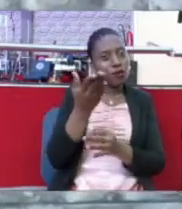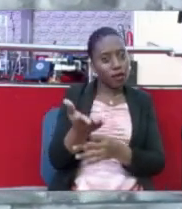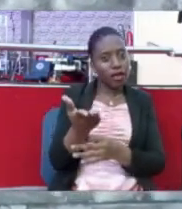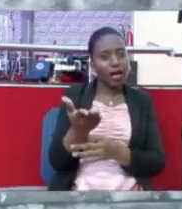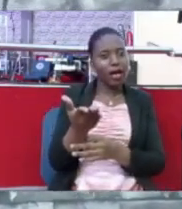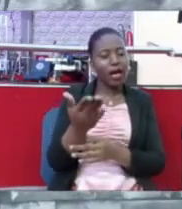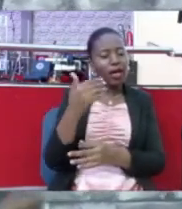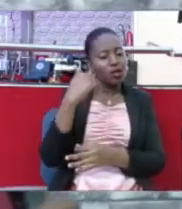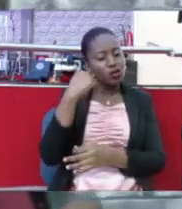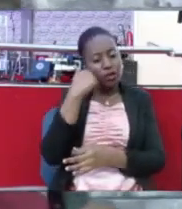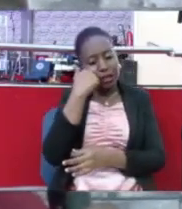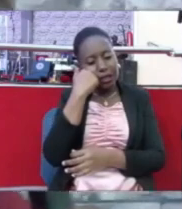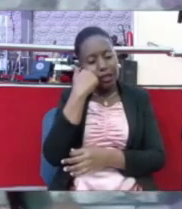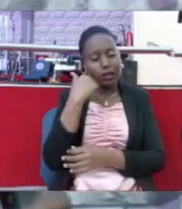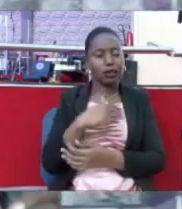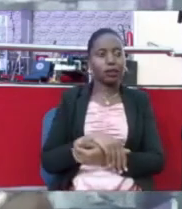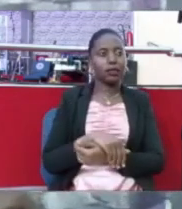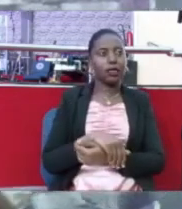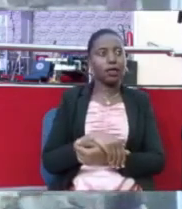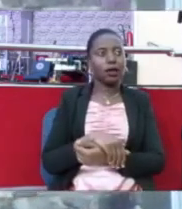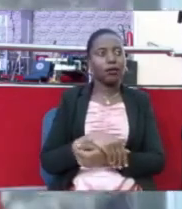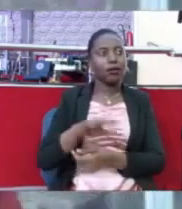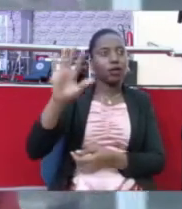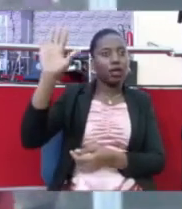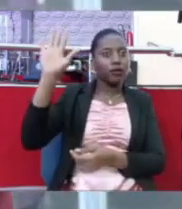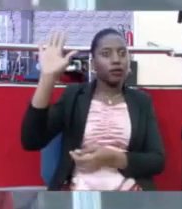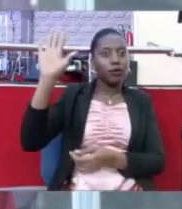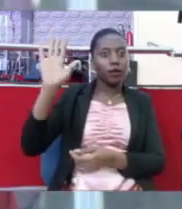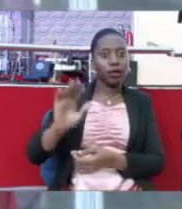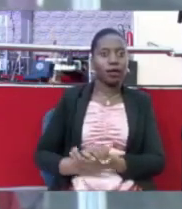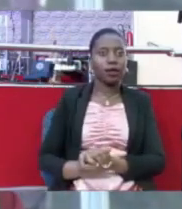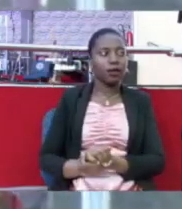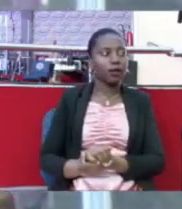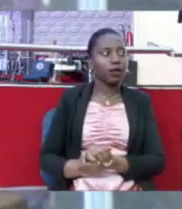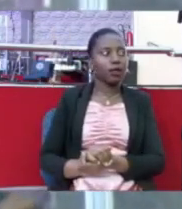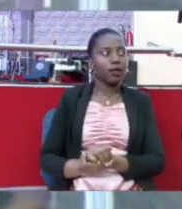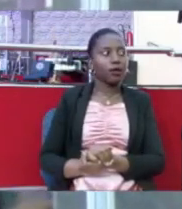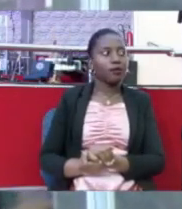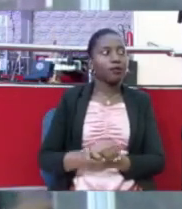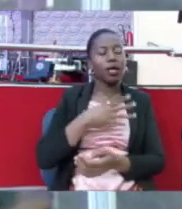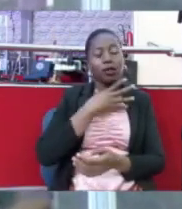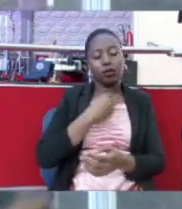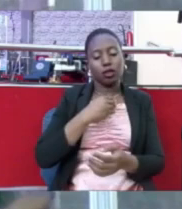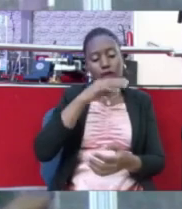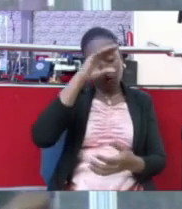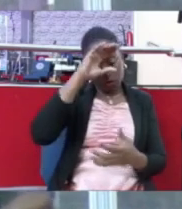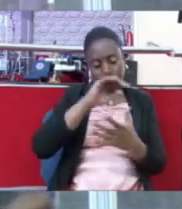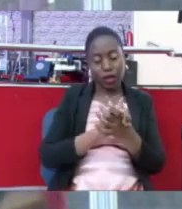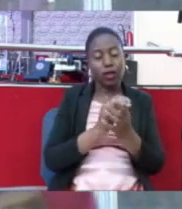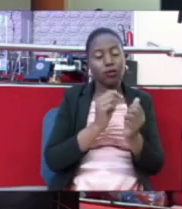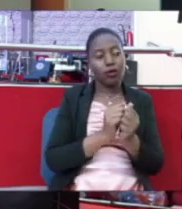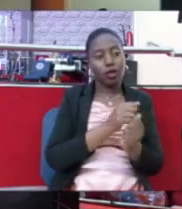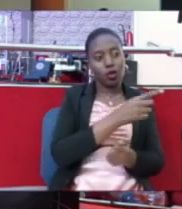unwell? Uko pale na wewe ni mgonjwa. Lift up your hand. Inua mkono. I want to believe with you. Nataka nikaamini na